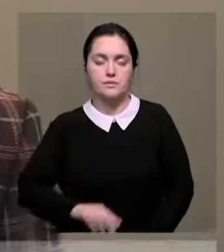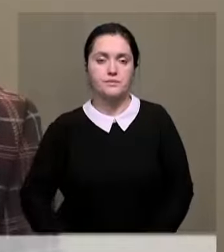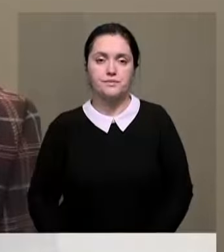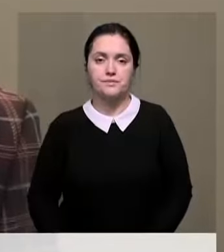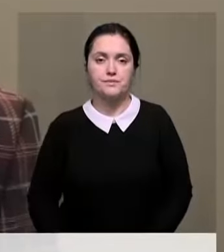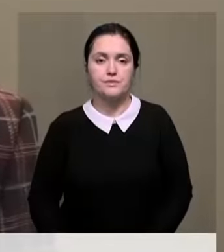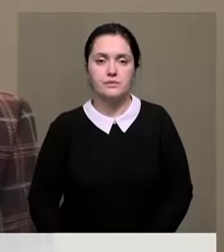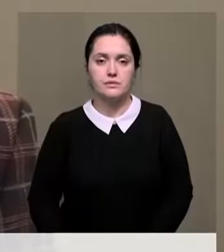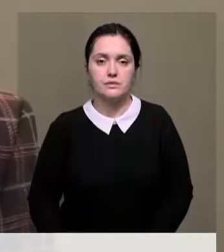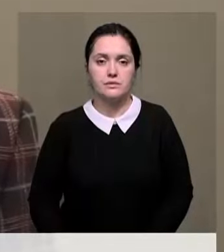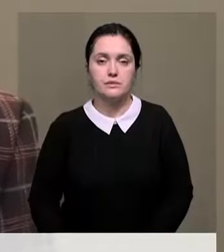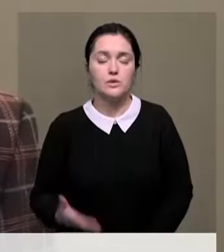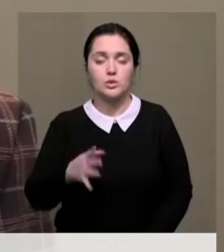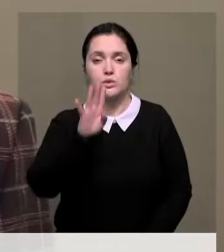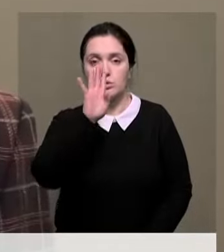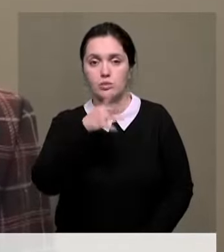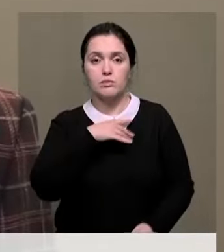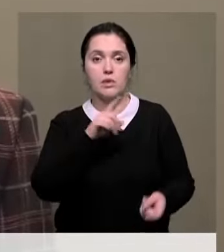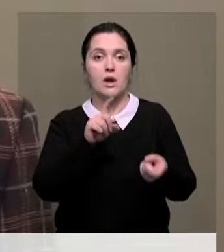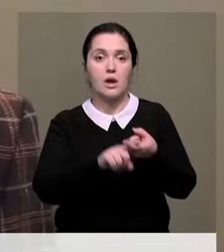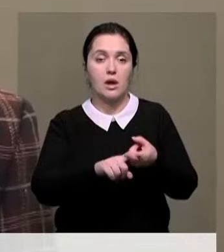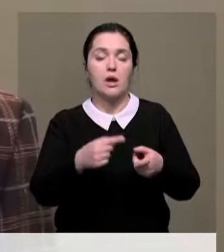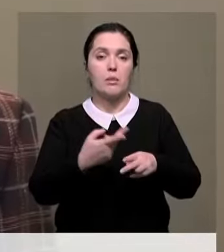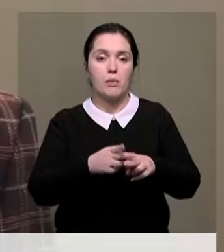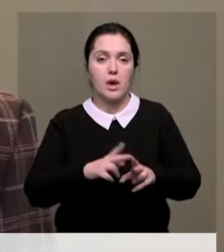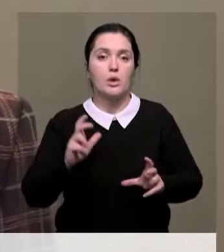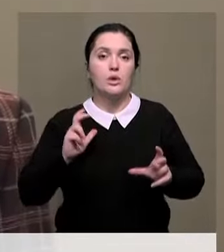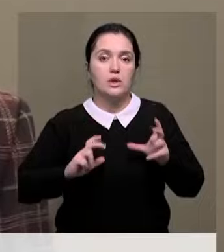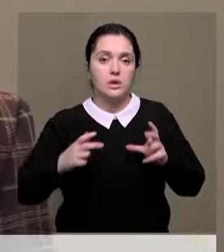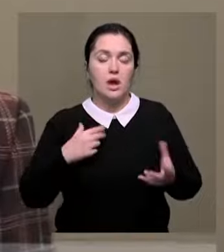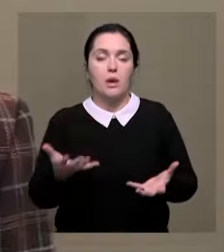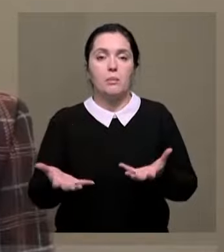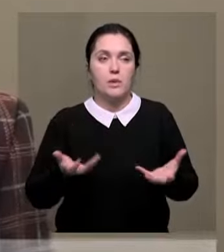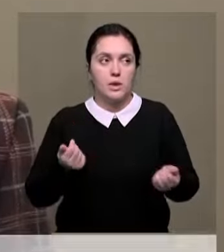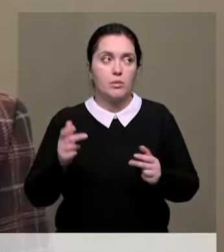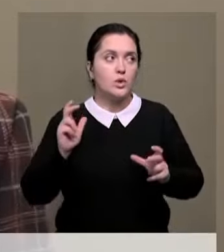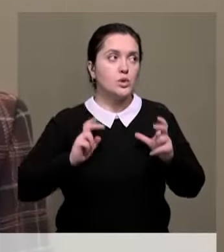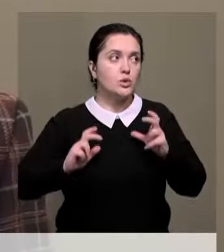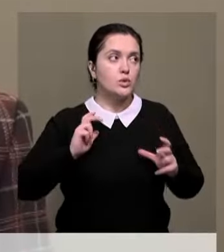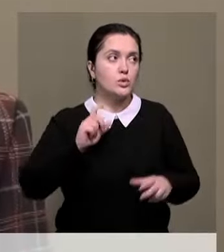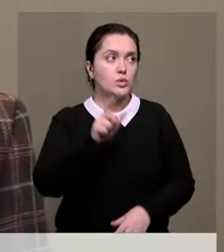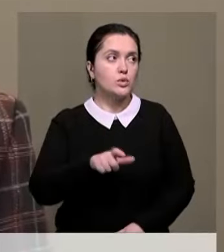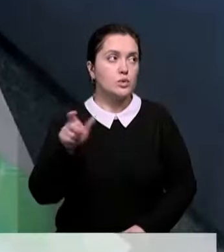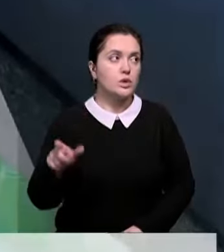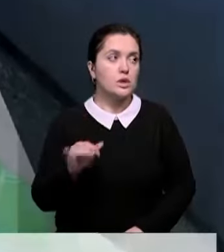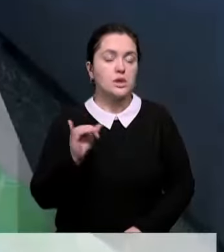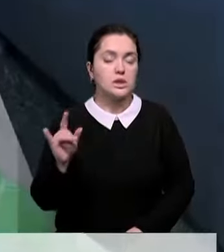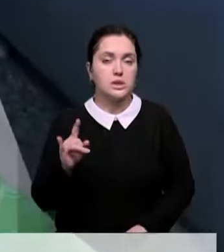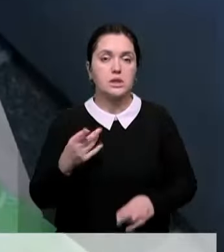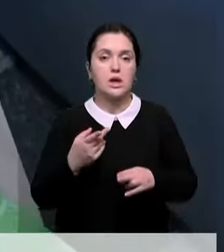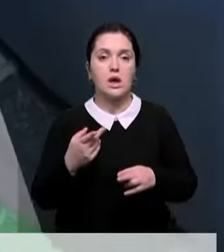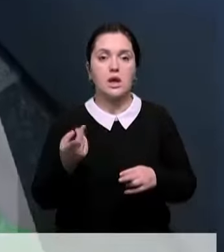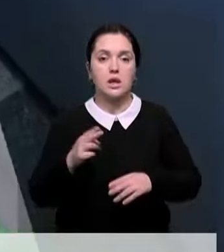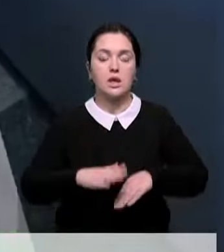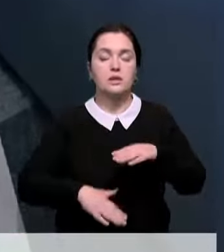год сотрудничаем с этим университетом и принимаем студентов из университета для стажировки. Тем более